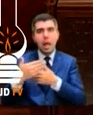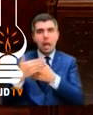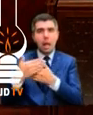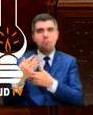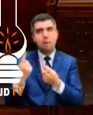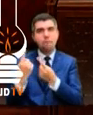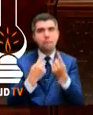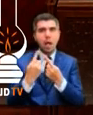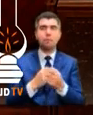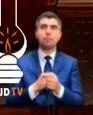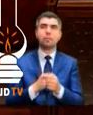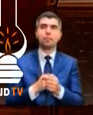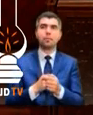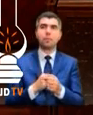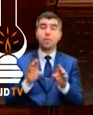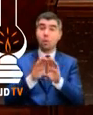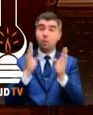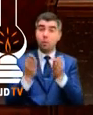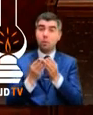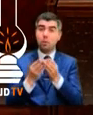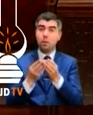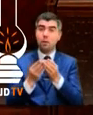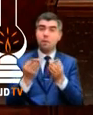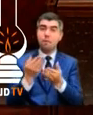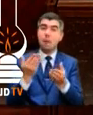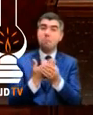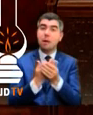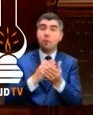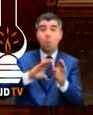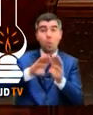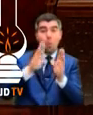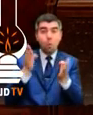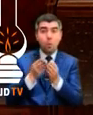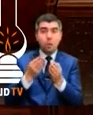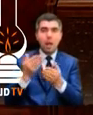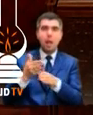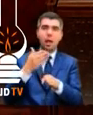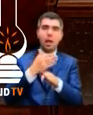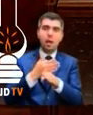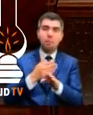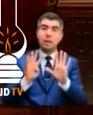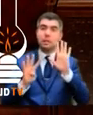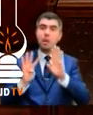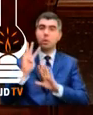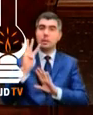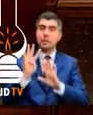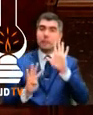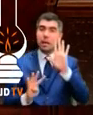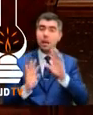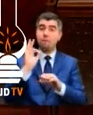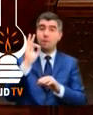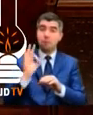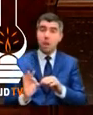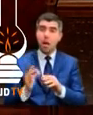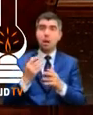وقت لكن النطاق ديال التعامل مع جميع الملفات انا قلتلك 98% بالنسبه للسطح